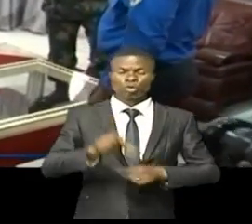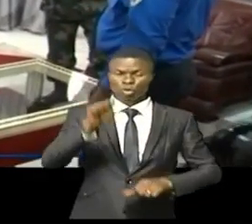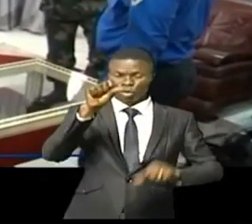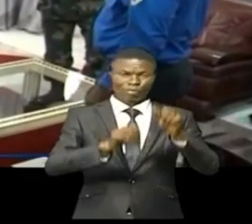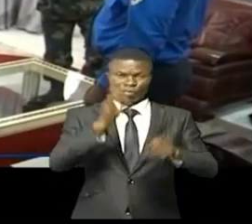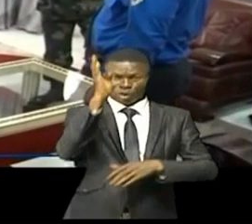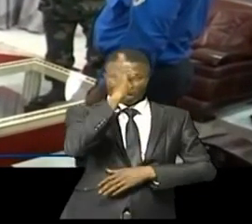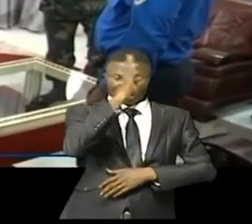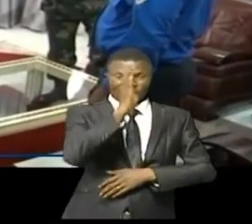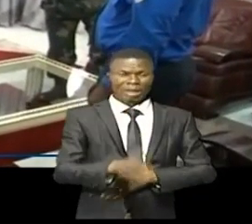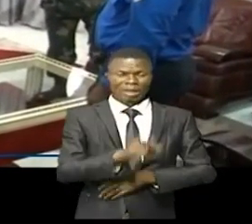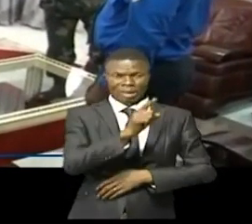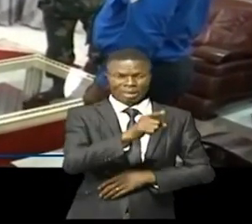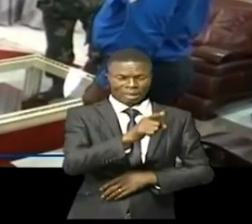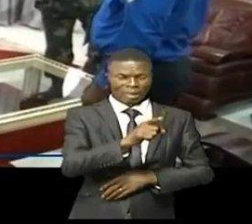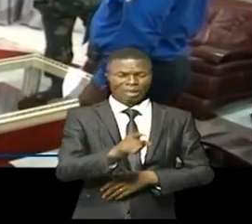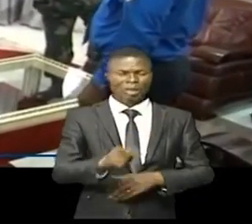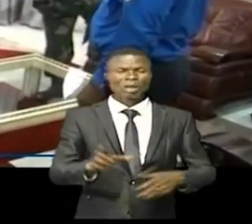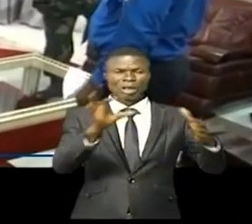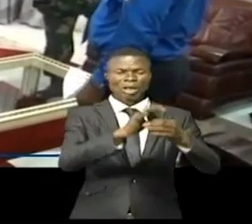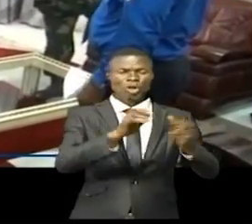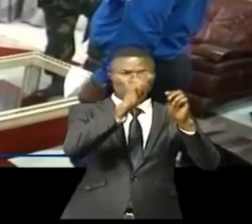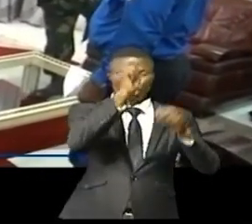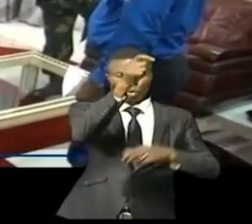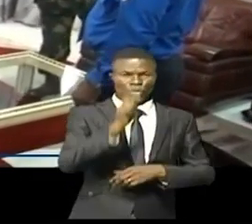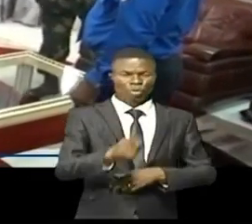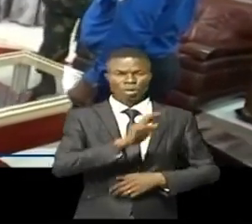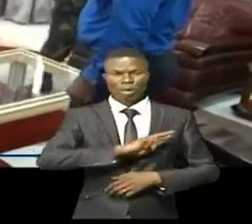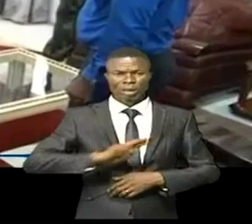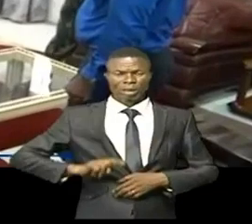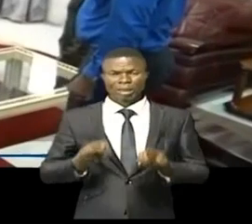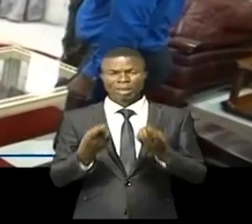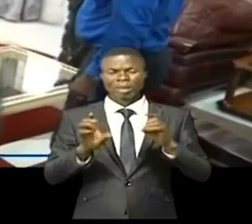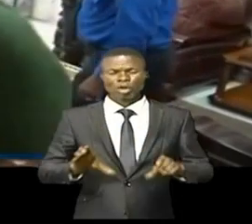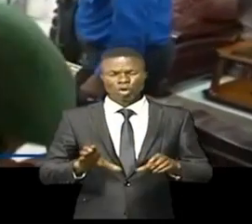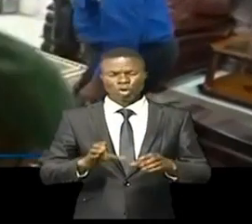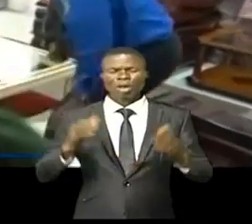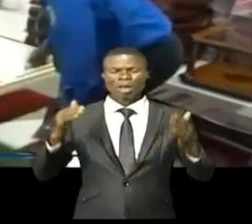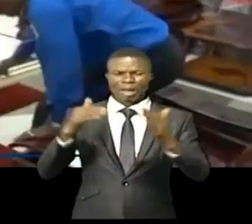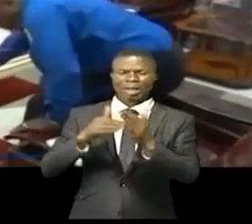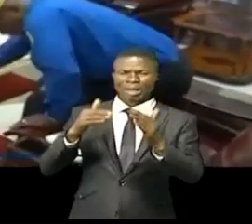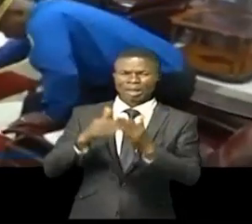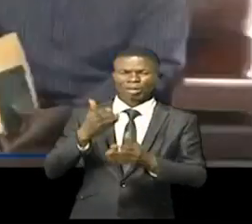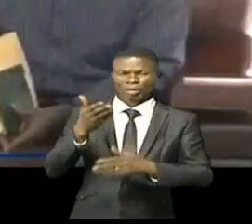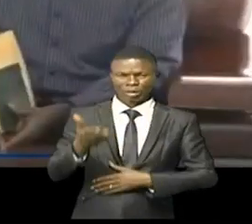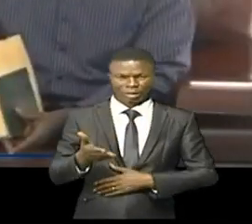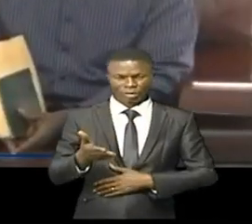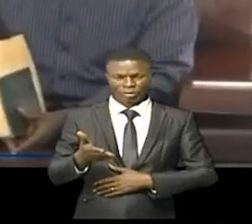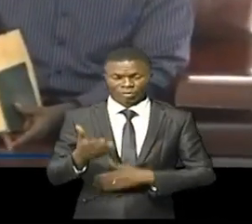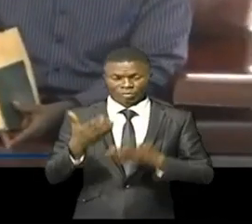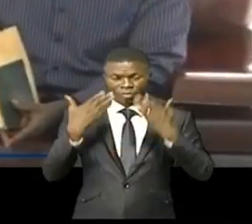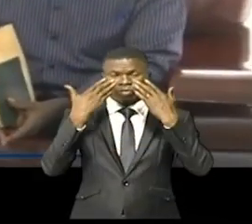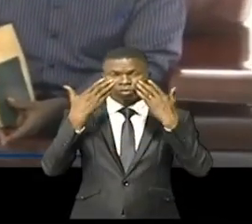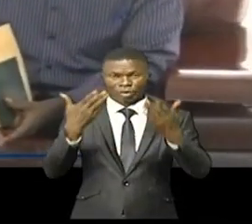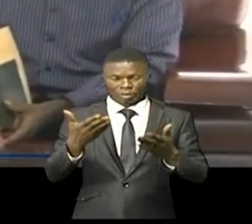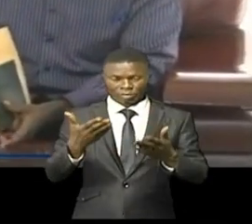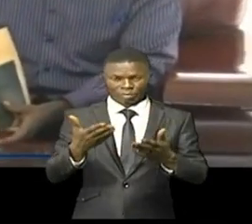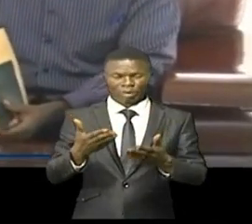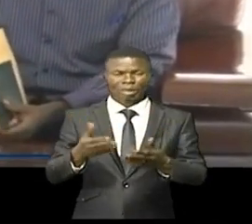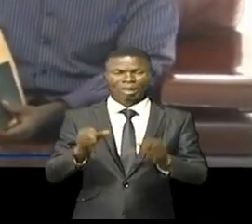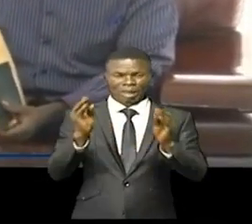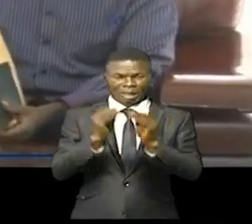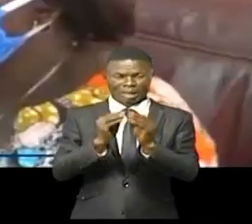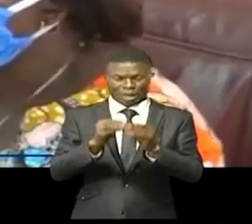groupes terroristes et la coalition des forces armées de la République démocratique du Congo et UPDF. Voilà qui était au centre